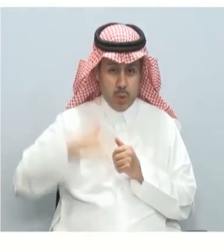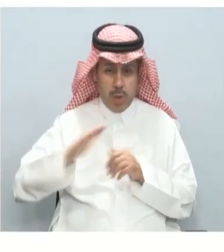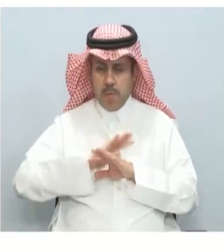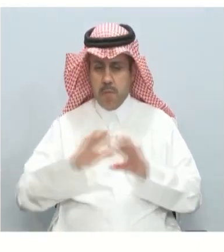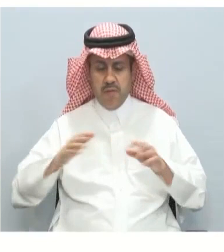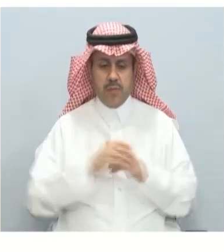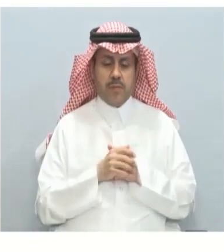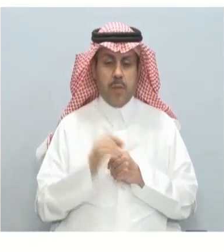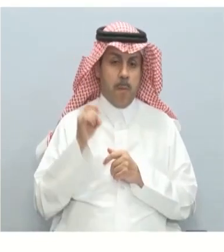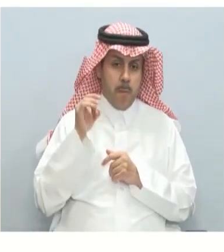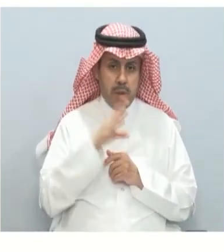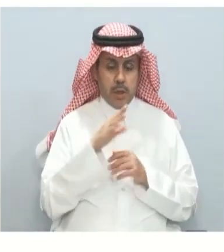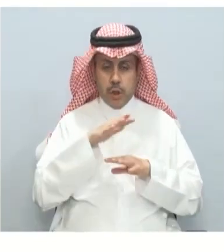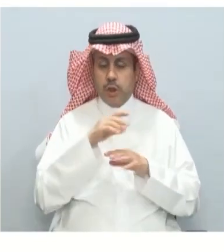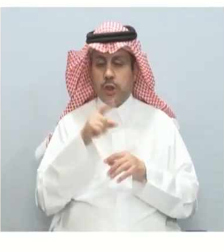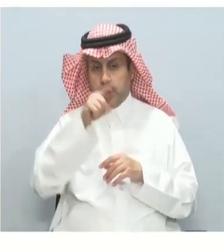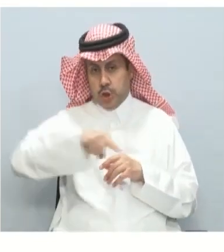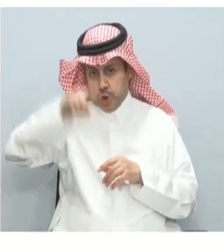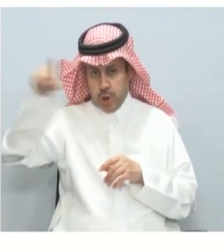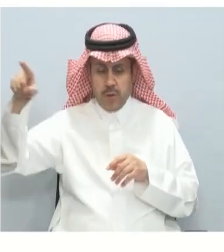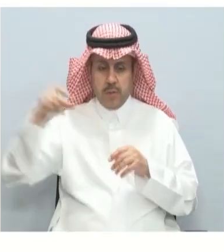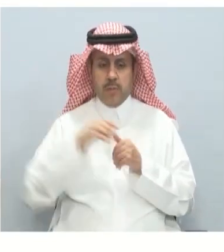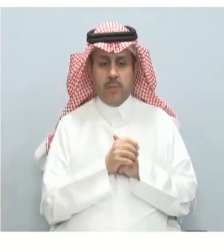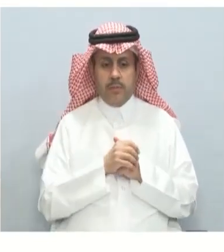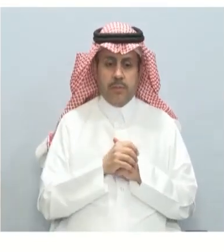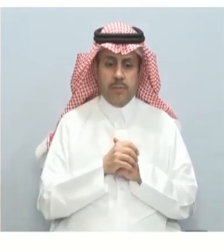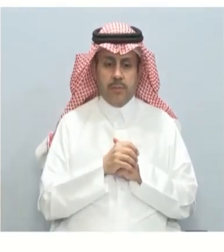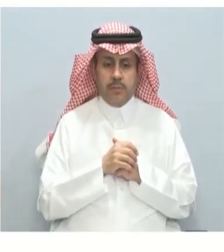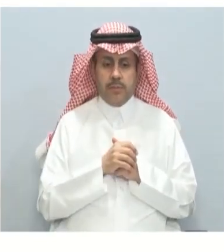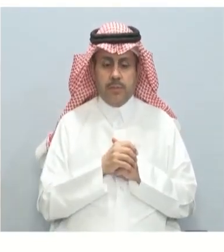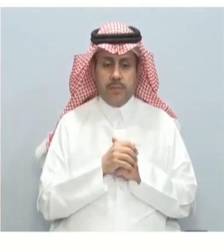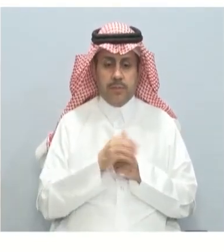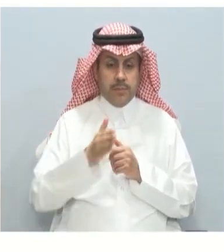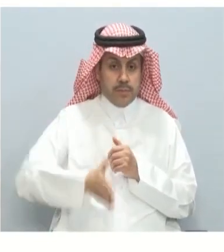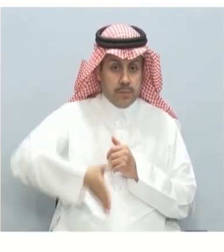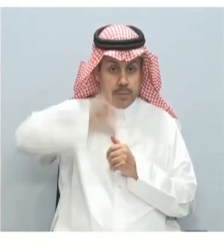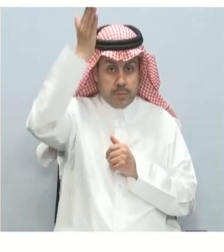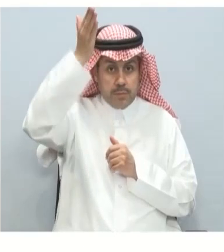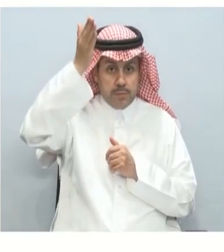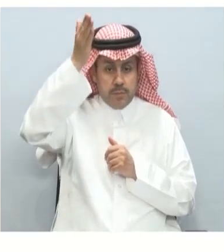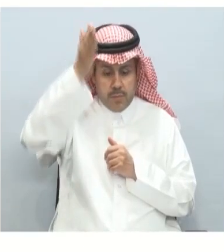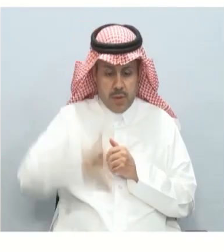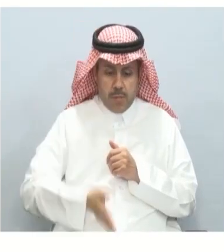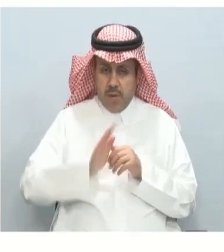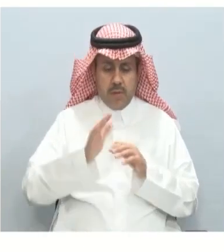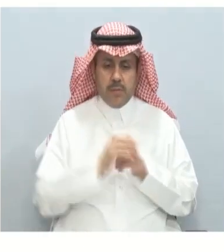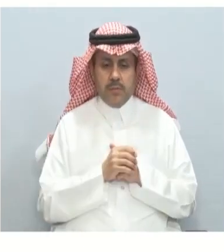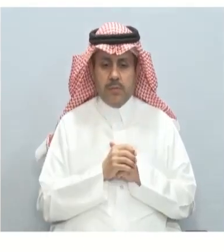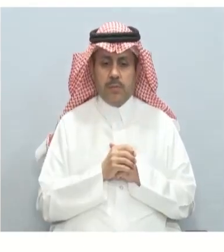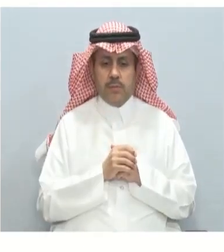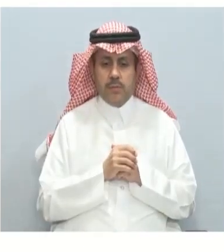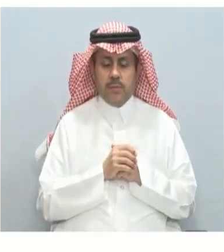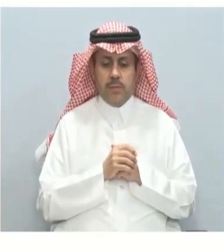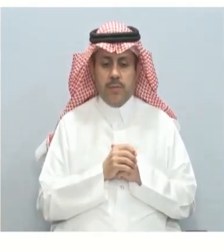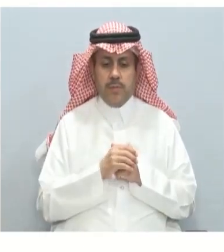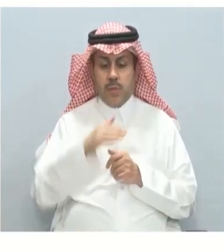خارج الجذر اللي هو زائد او ناقص يعني ما في اي تحرك راسي للاعلى او للاسفل او ازاحه اذا راح